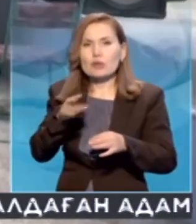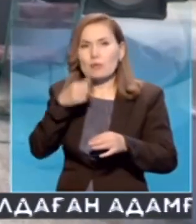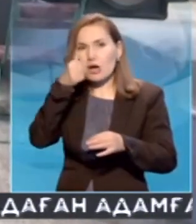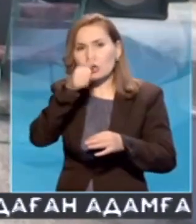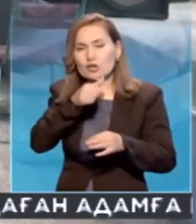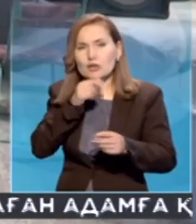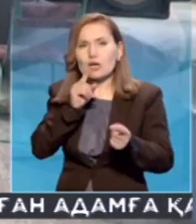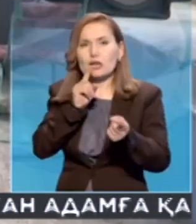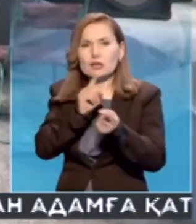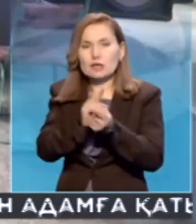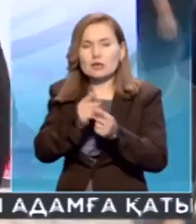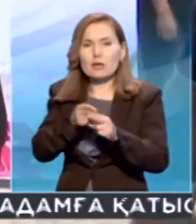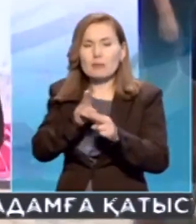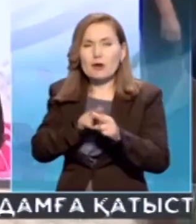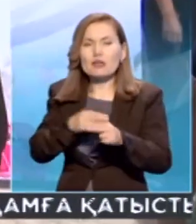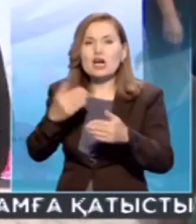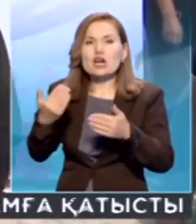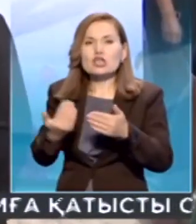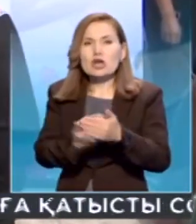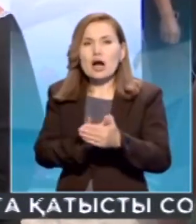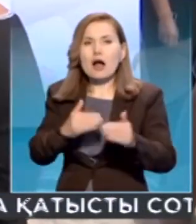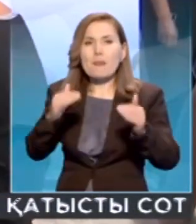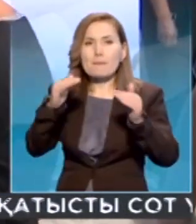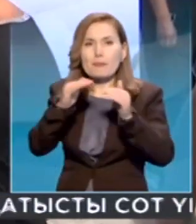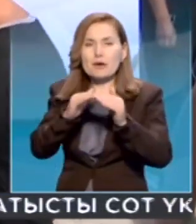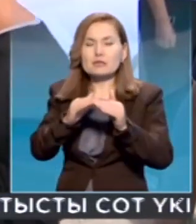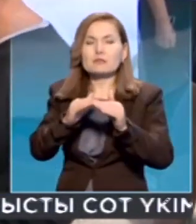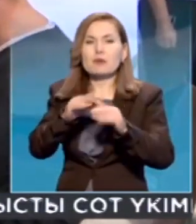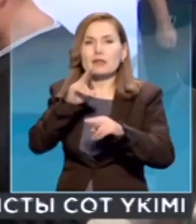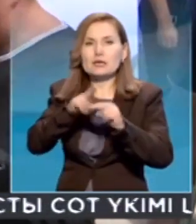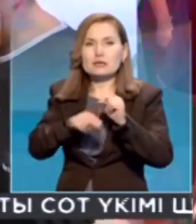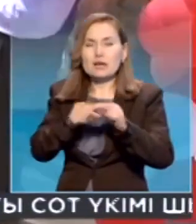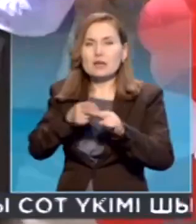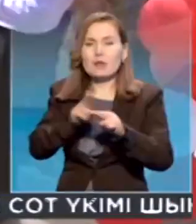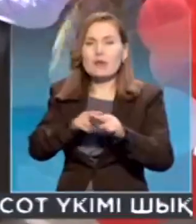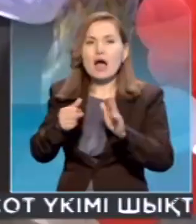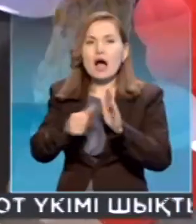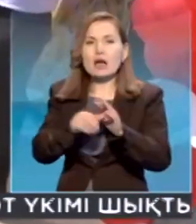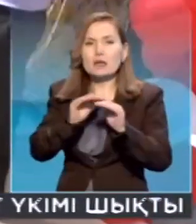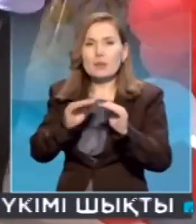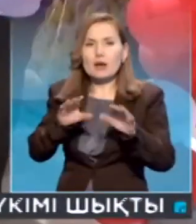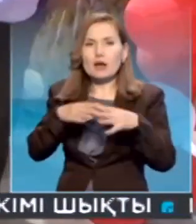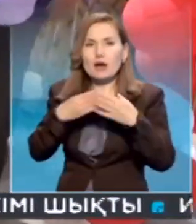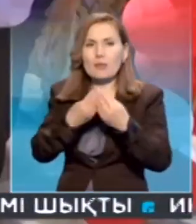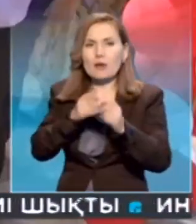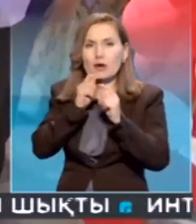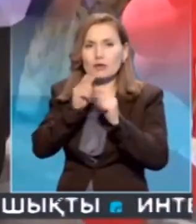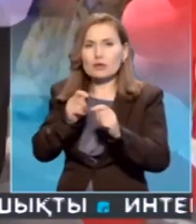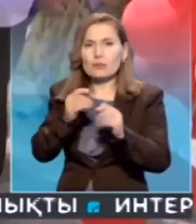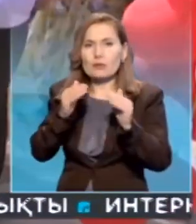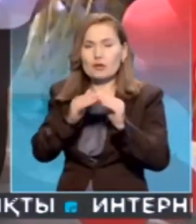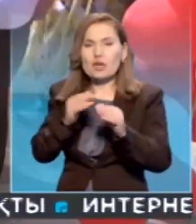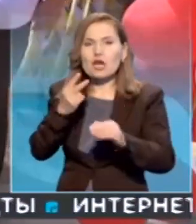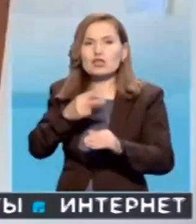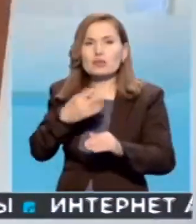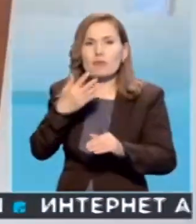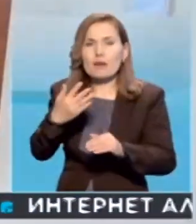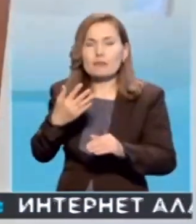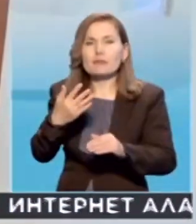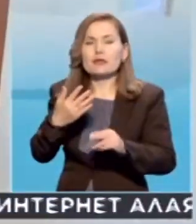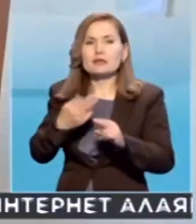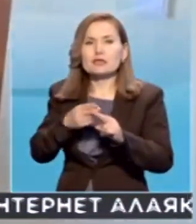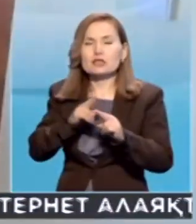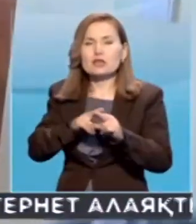жиналған азаматтар жаңа баспана салып, 6 баласы бар Рүстемовтерге тарту етті. 25 сыныпта сәуір айынан бастап 6 миллион